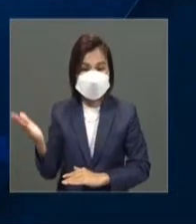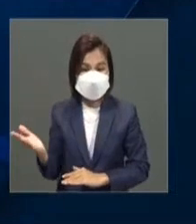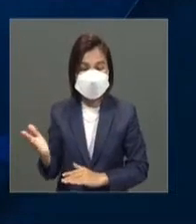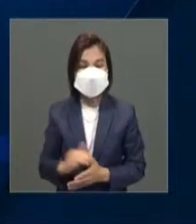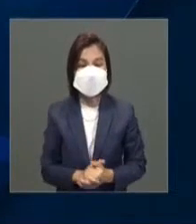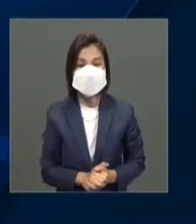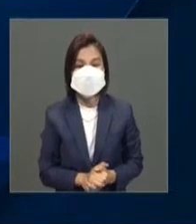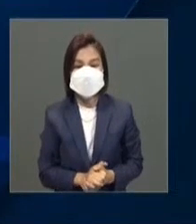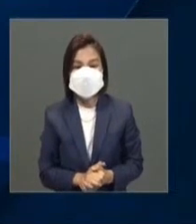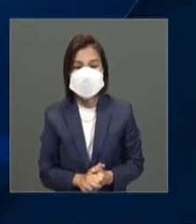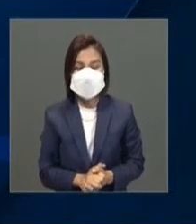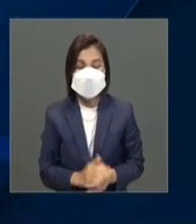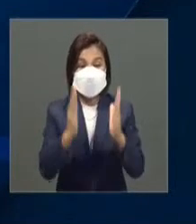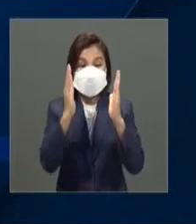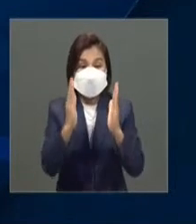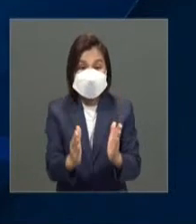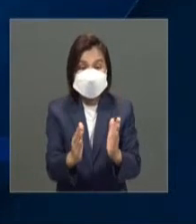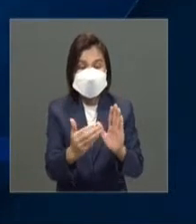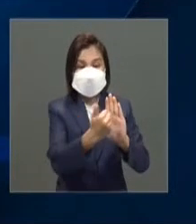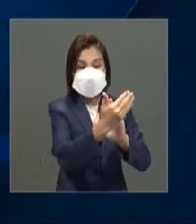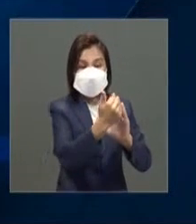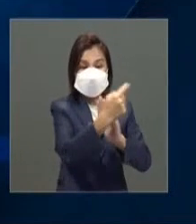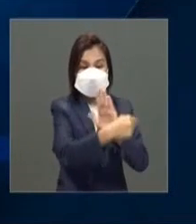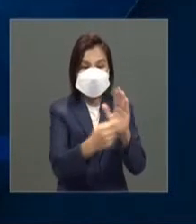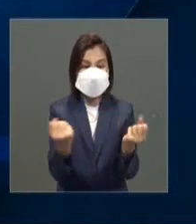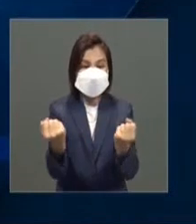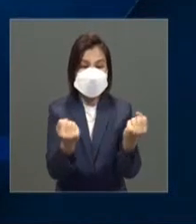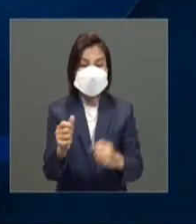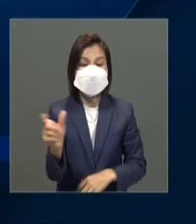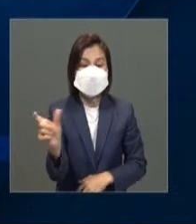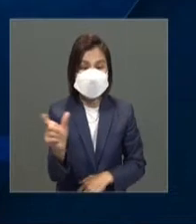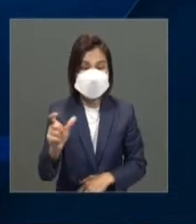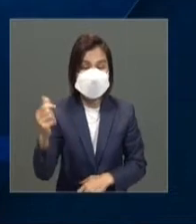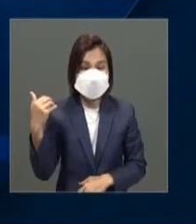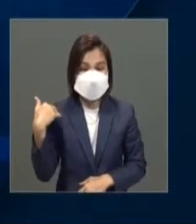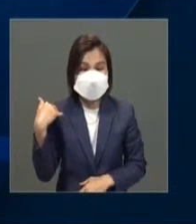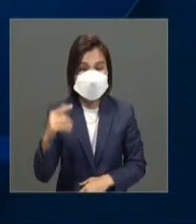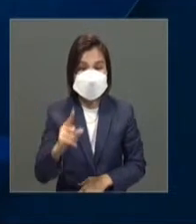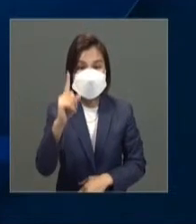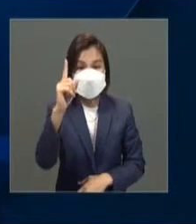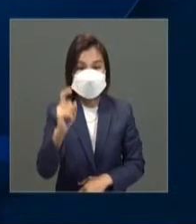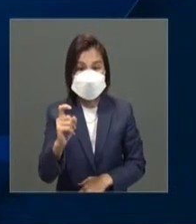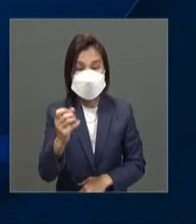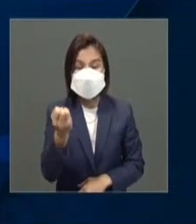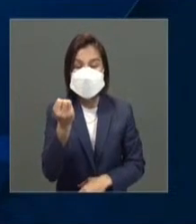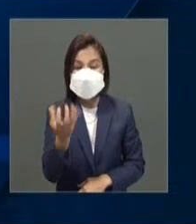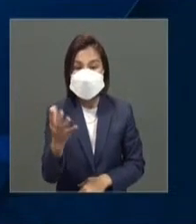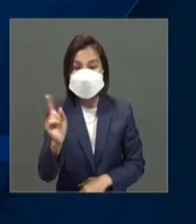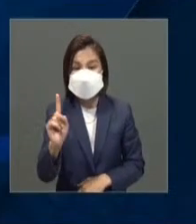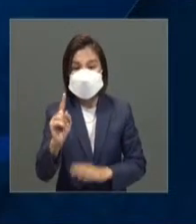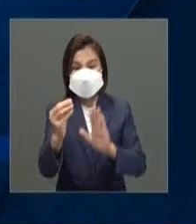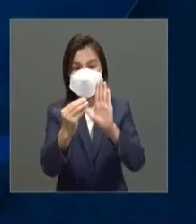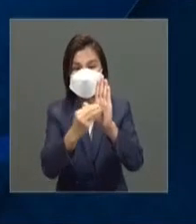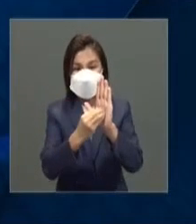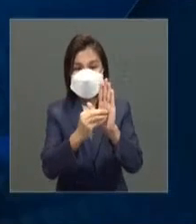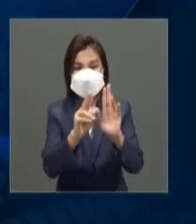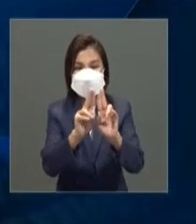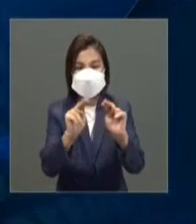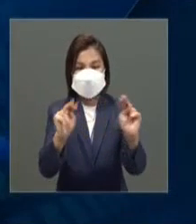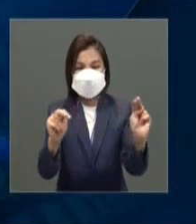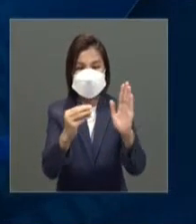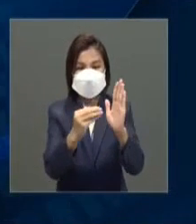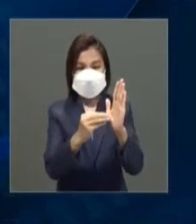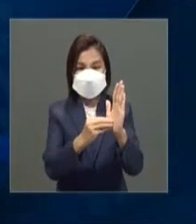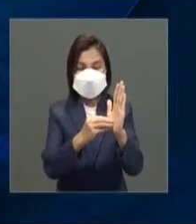านก็มีคนที่ทำหน้าที่ด้านนี้ก็อยู่ส่วนเสียชีวิตก็จะอยู่ที่กรุงเทพมหานครนะครับนนทบุรีสมุทรปรา